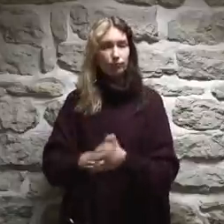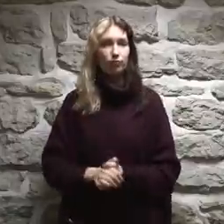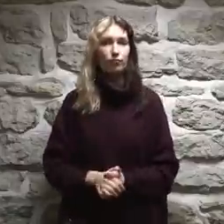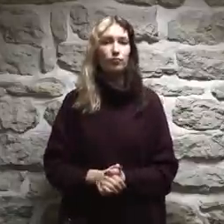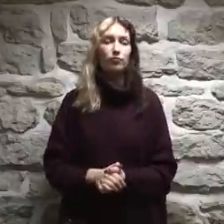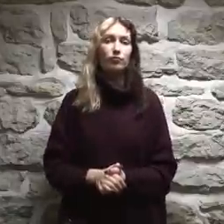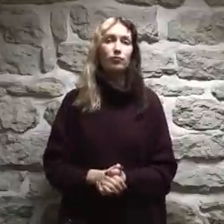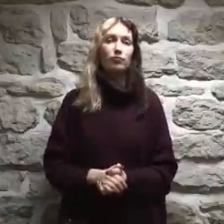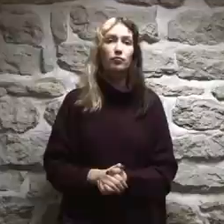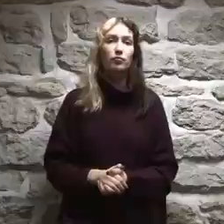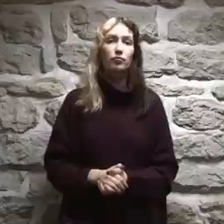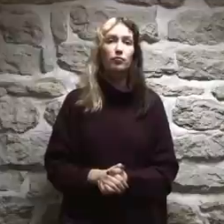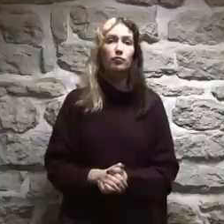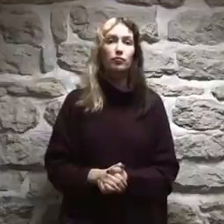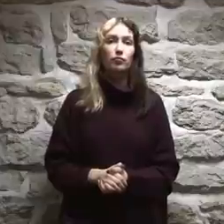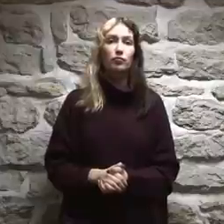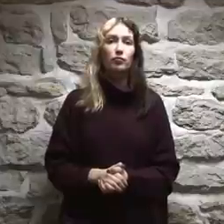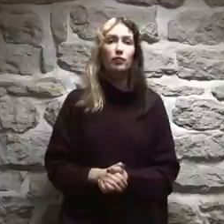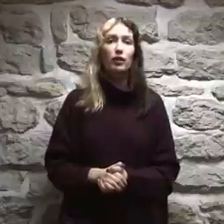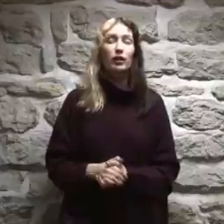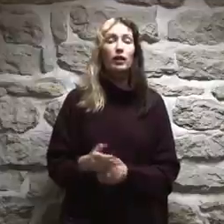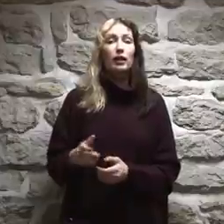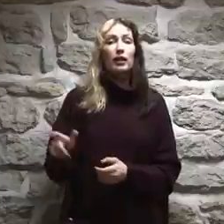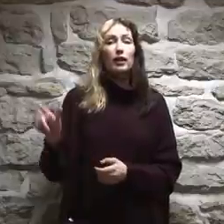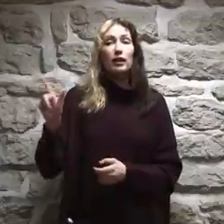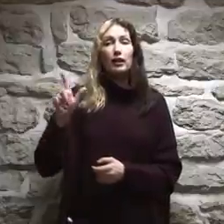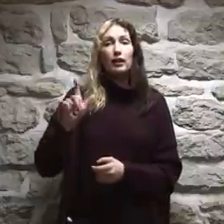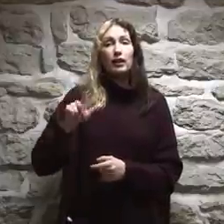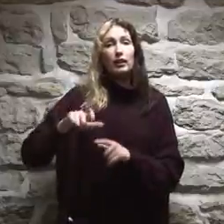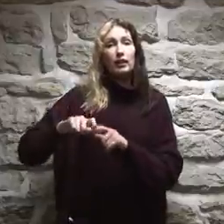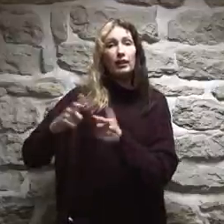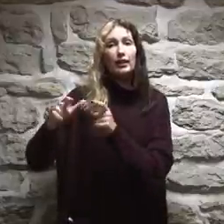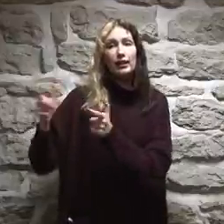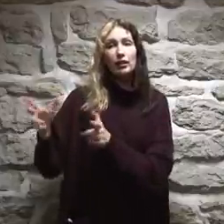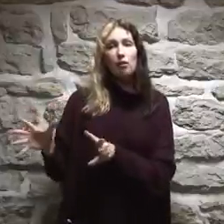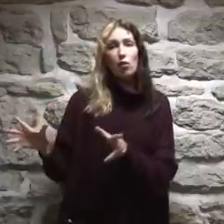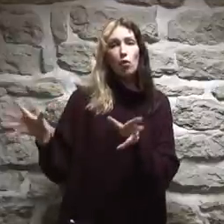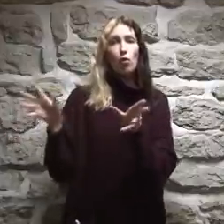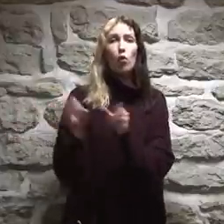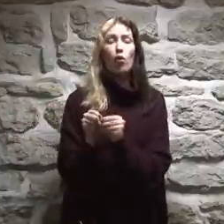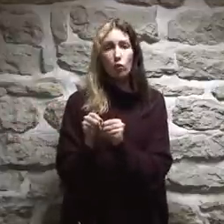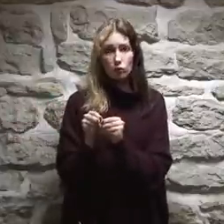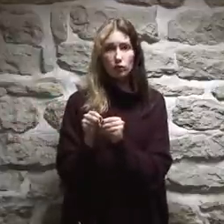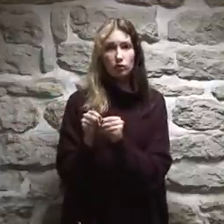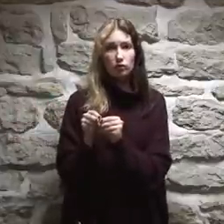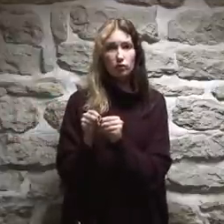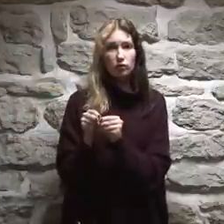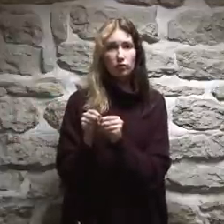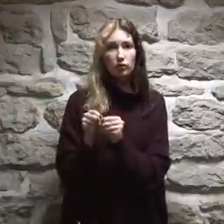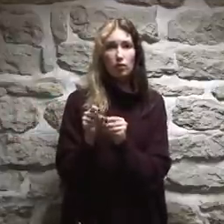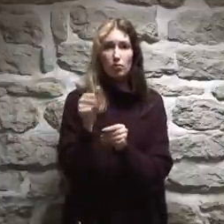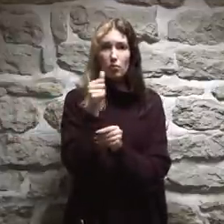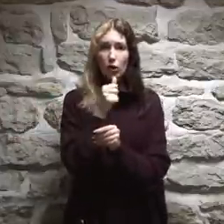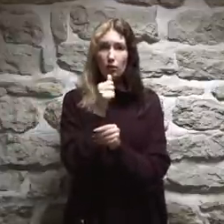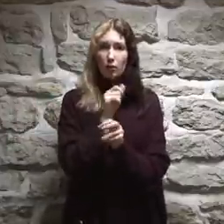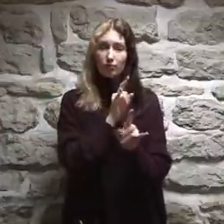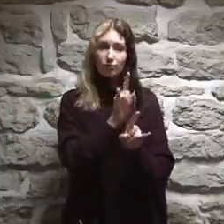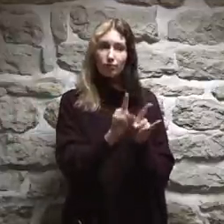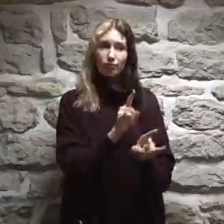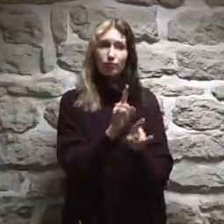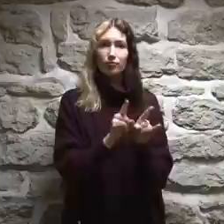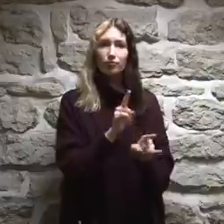Meie liitlastega koos teeme siis suurt pingutust selleks, et veenda Venemaad